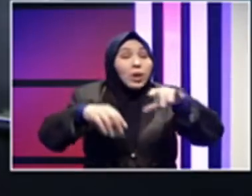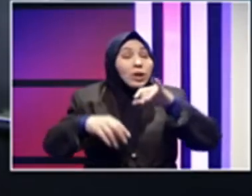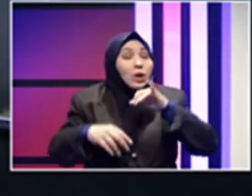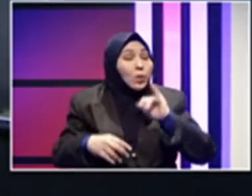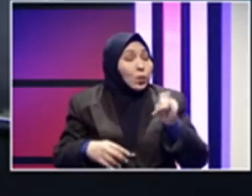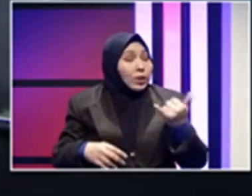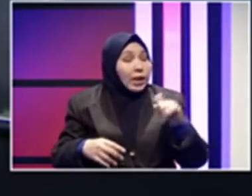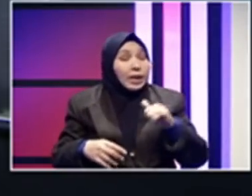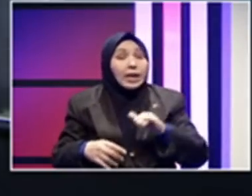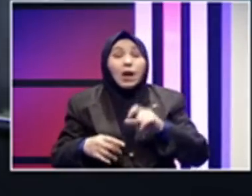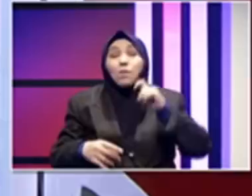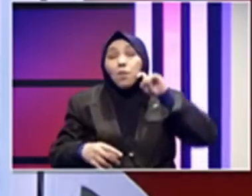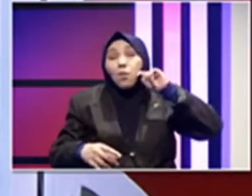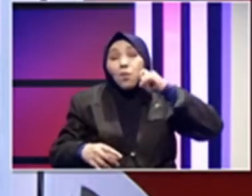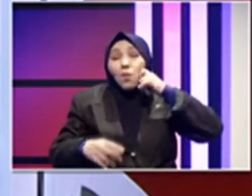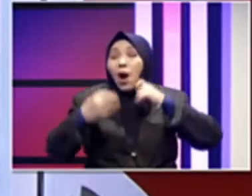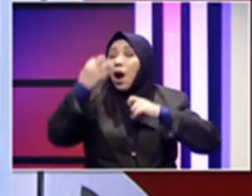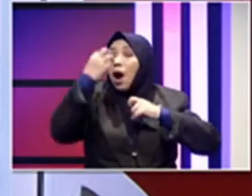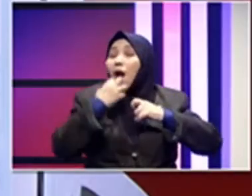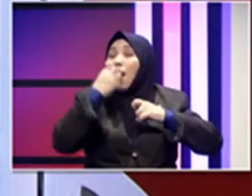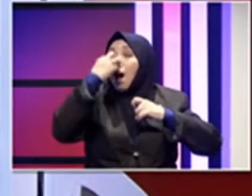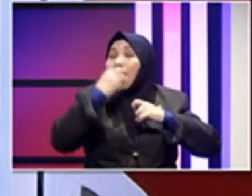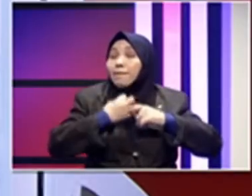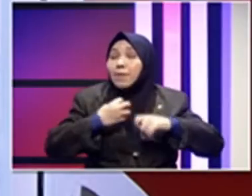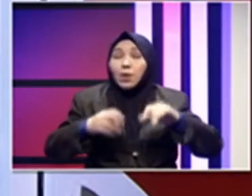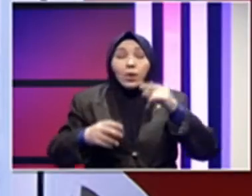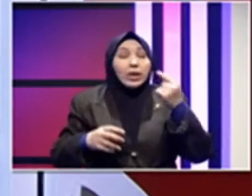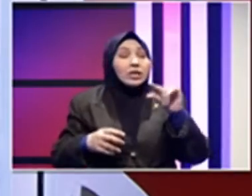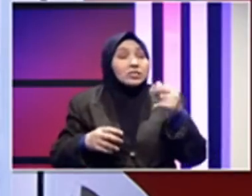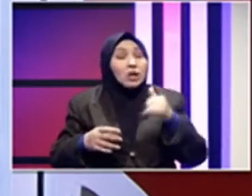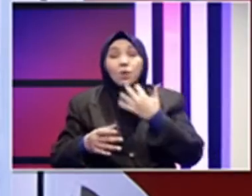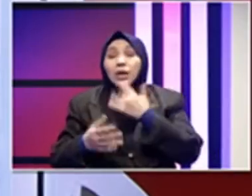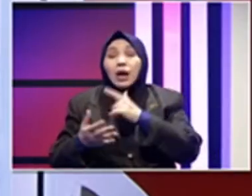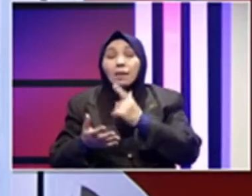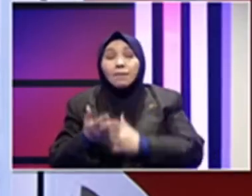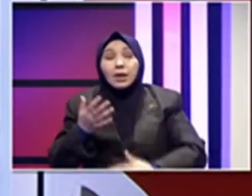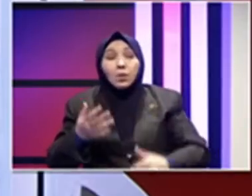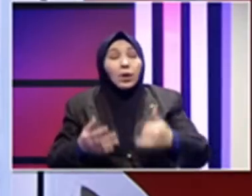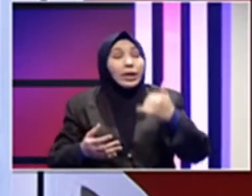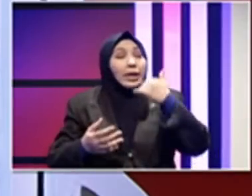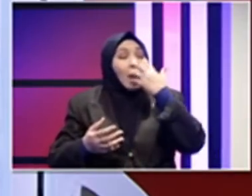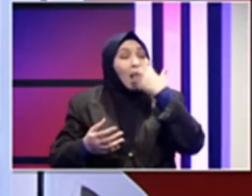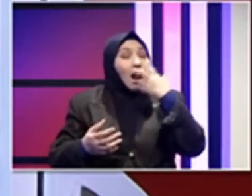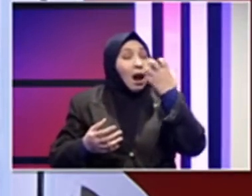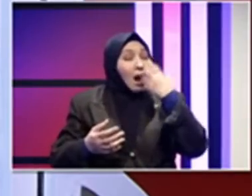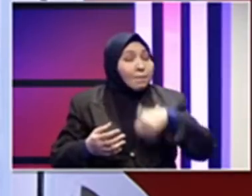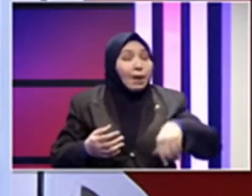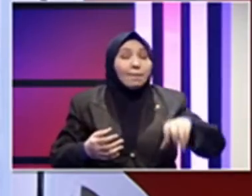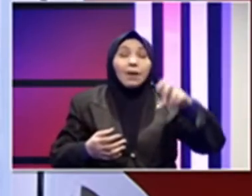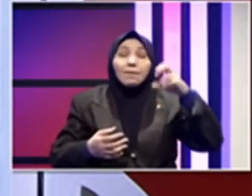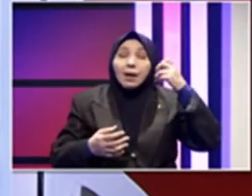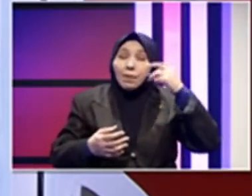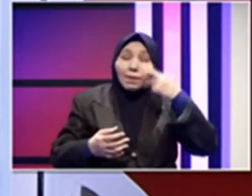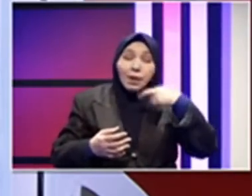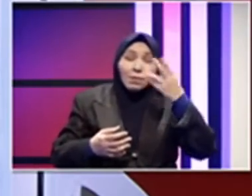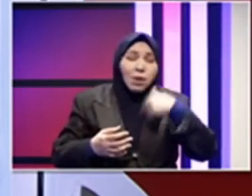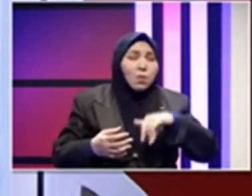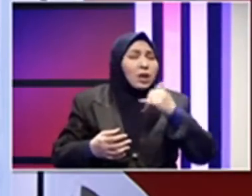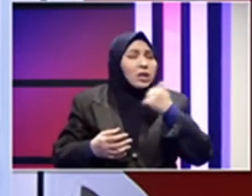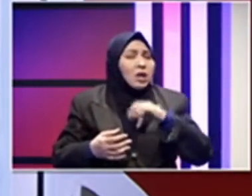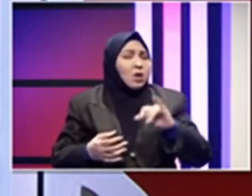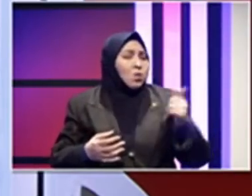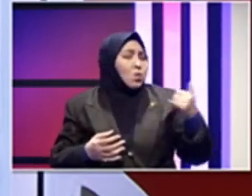Ha, kan? Jadi warna apa lagi? Warna apa lagi Ustaz? Buah. Hijau. Warna hijau kan? Warna kuning, warna oranye apa sebagainya.